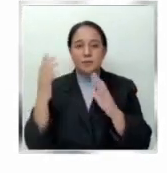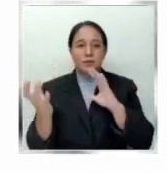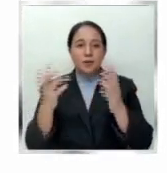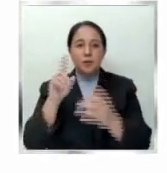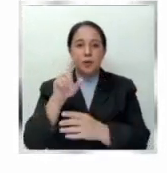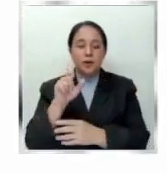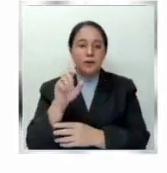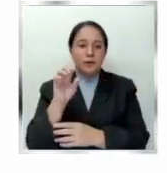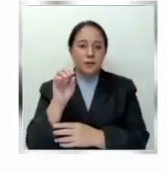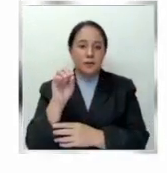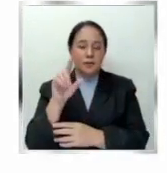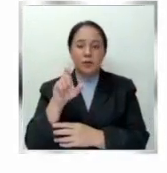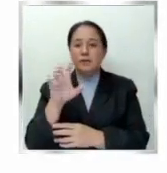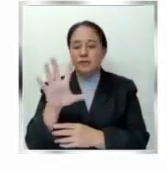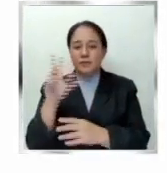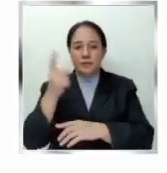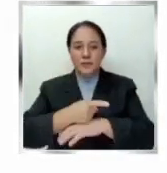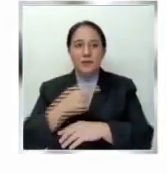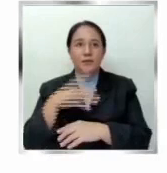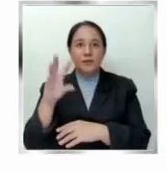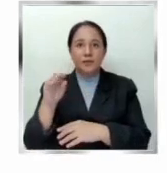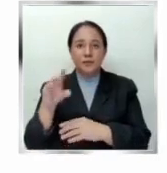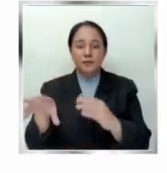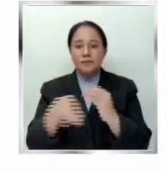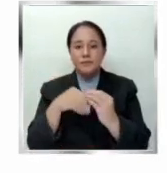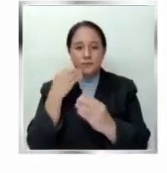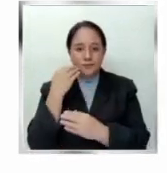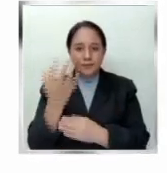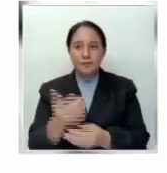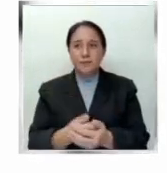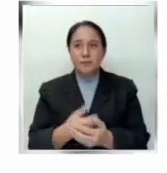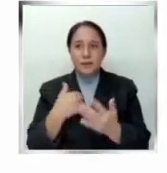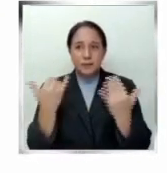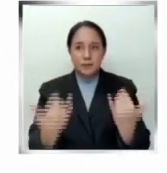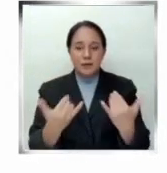days. May 50 naman na dagdag sa mga nasawi. Sa ngayon,